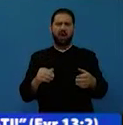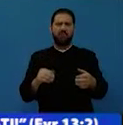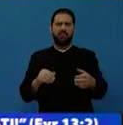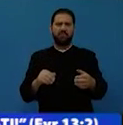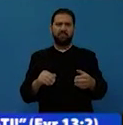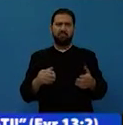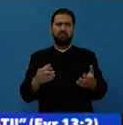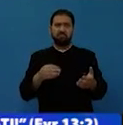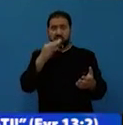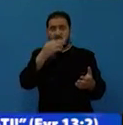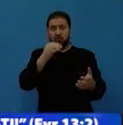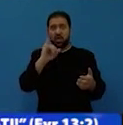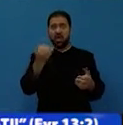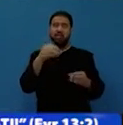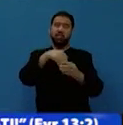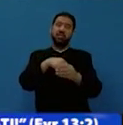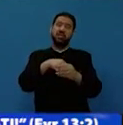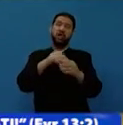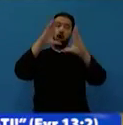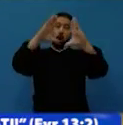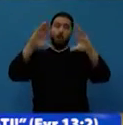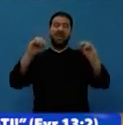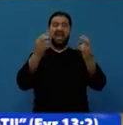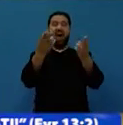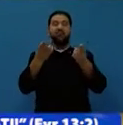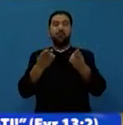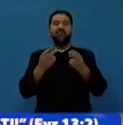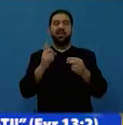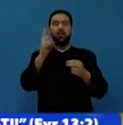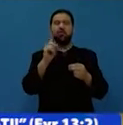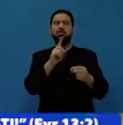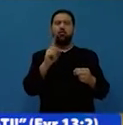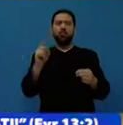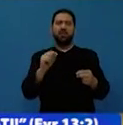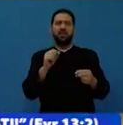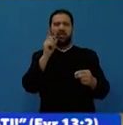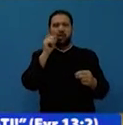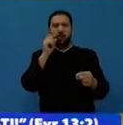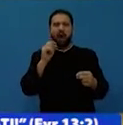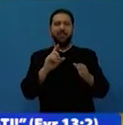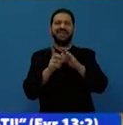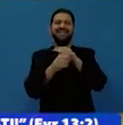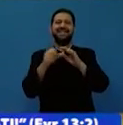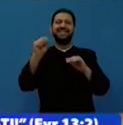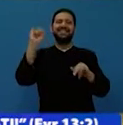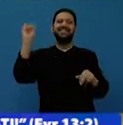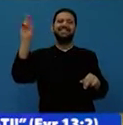Se estimează că și în țara noastră vor veni un anumit număr și din